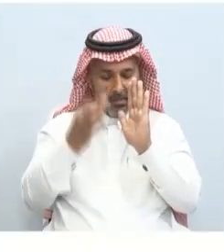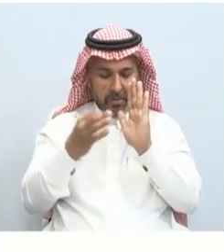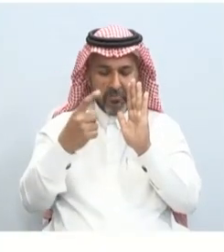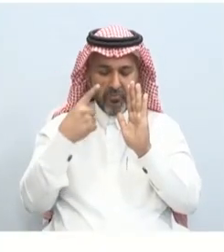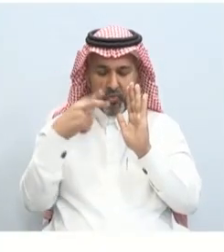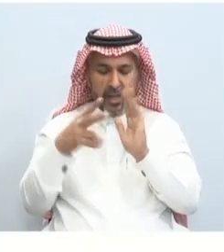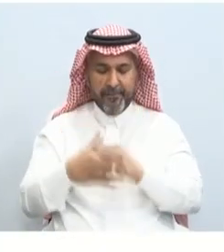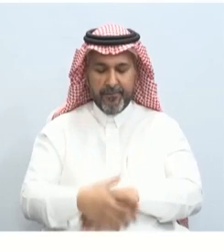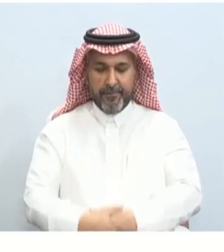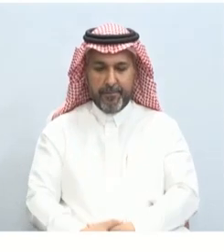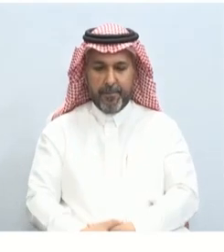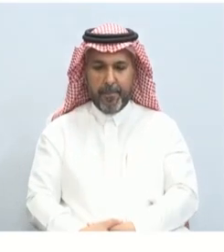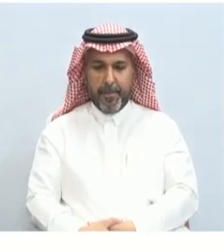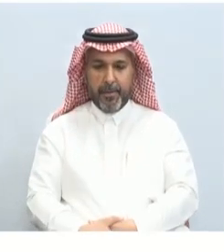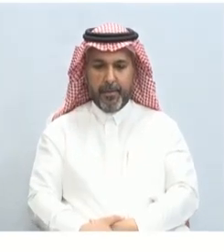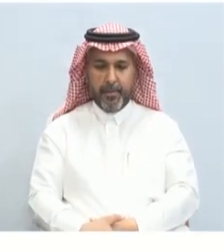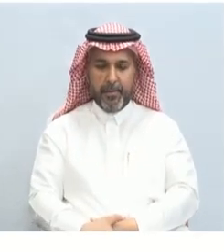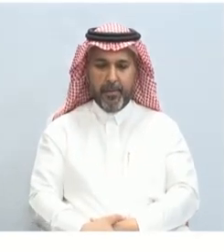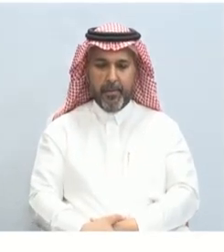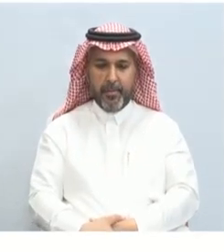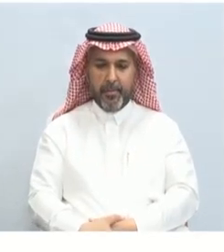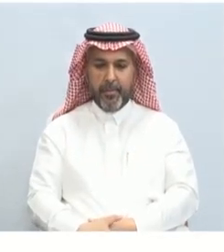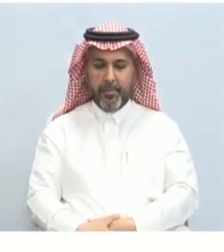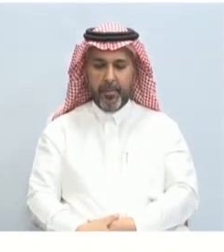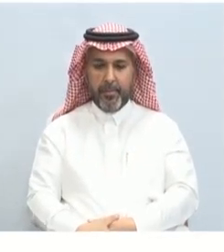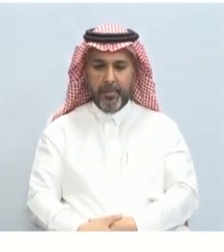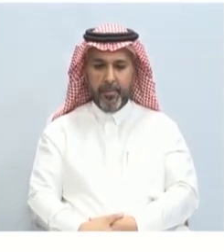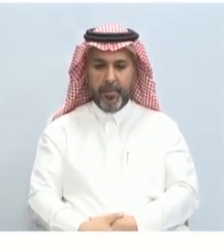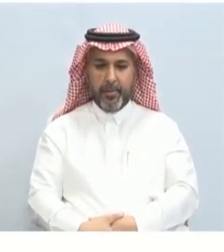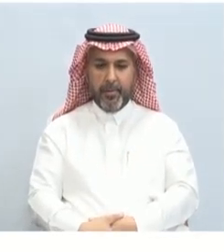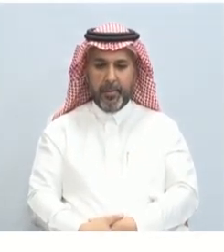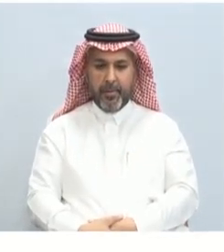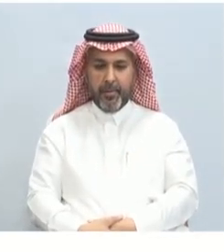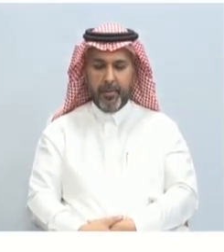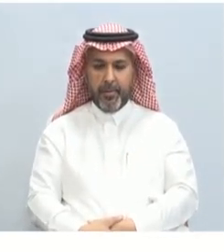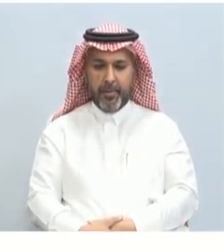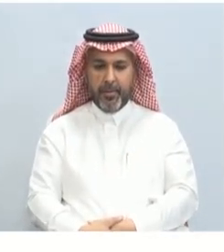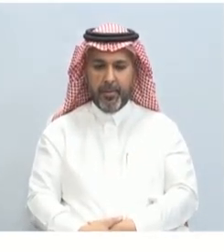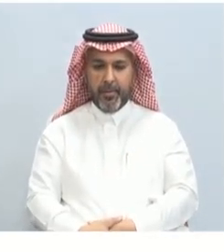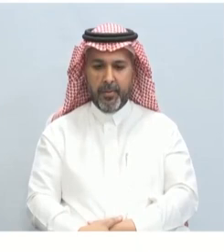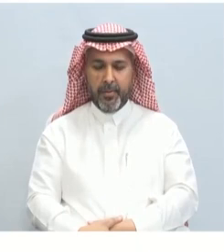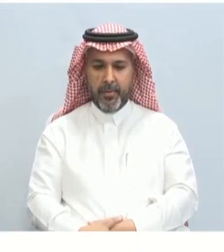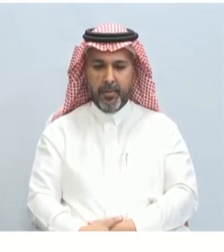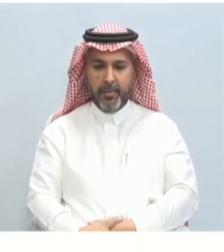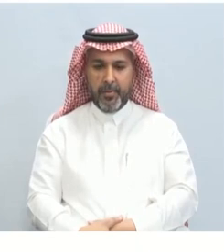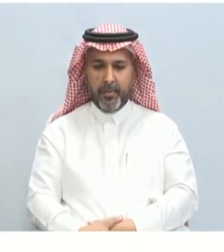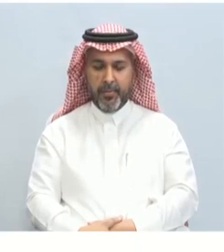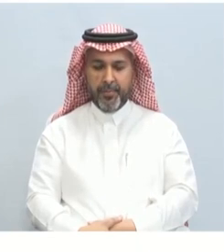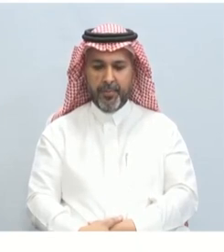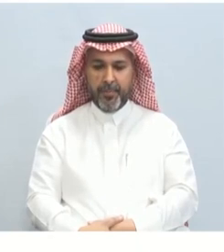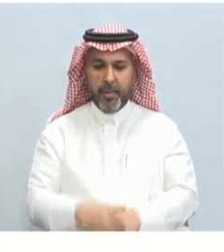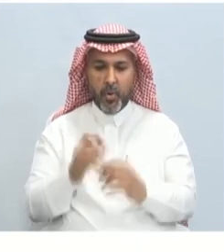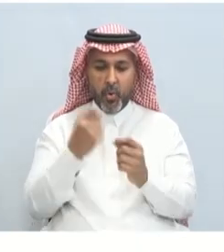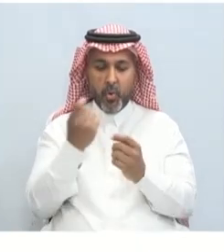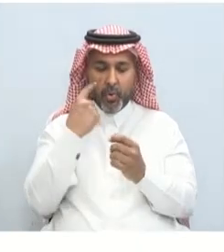اكتب النتيجه في الخانه المخصصه لذلك واذا كان لا يترتب عليها التوصل الى نتيجه